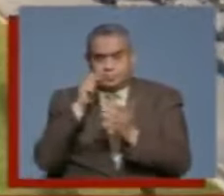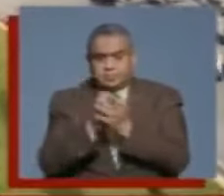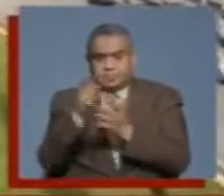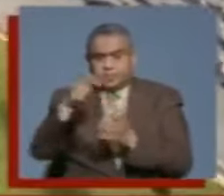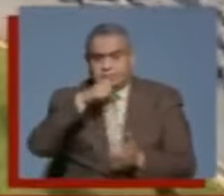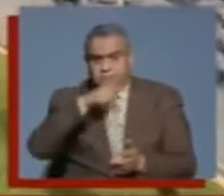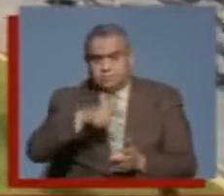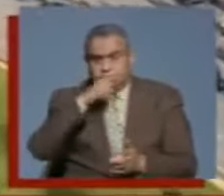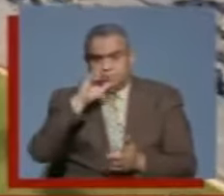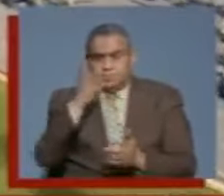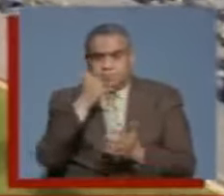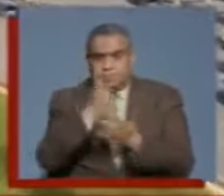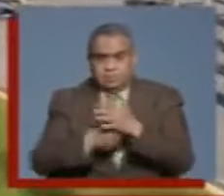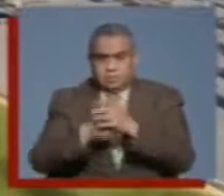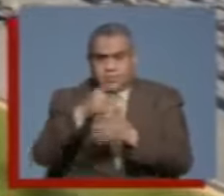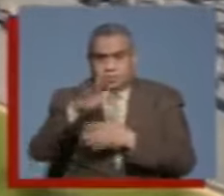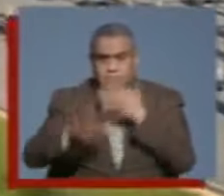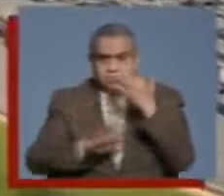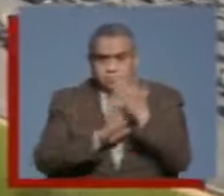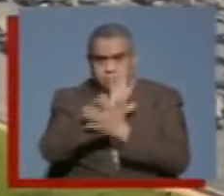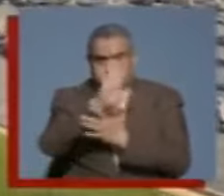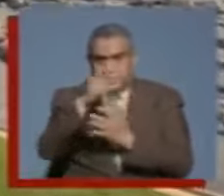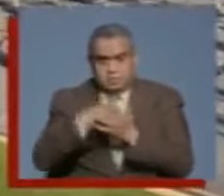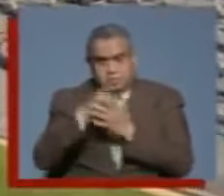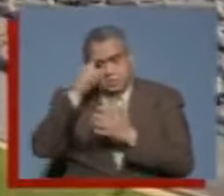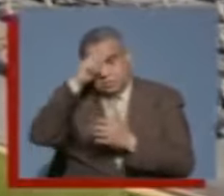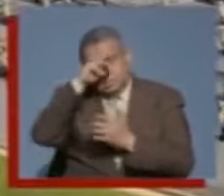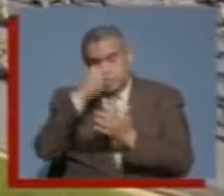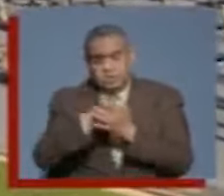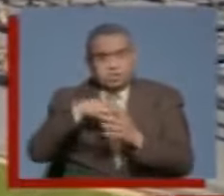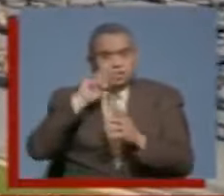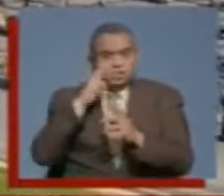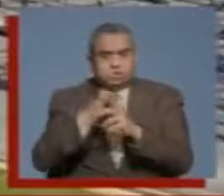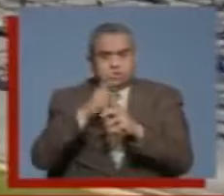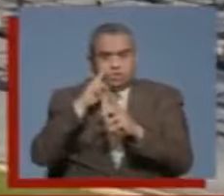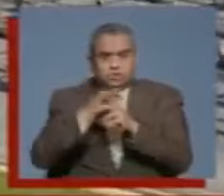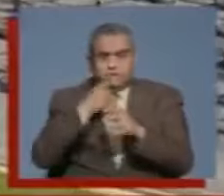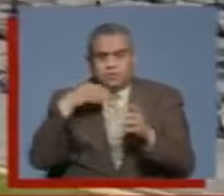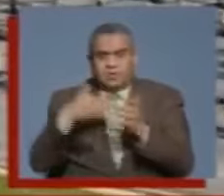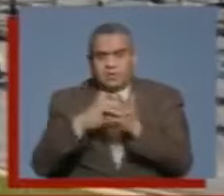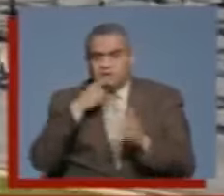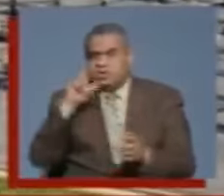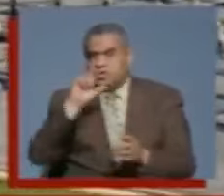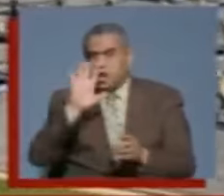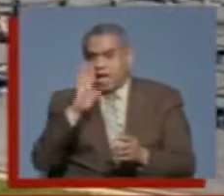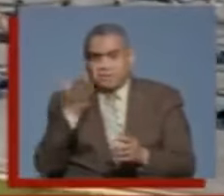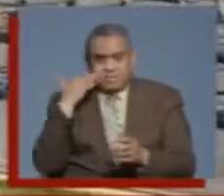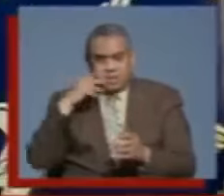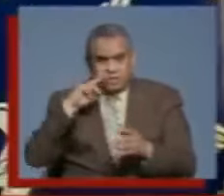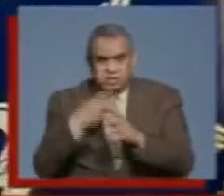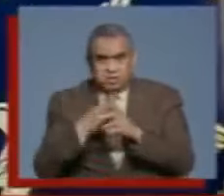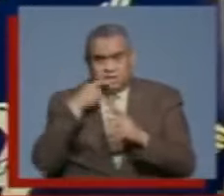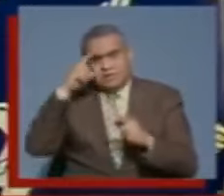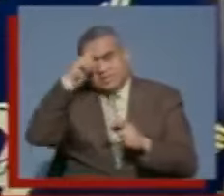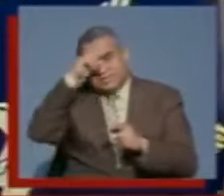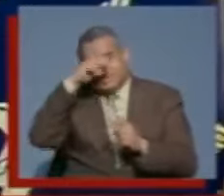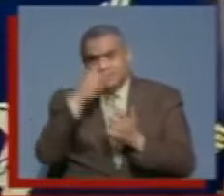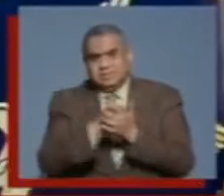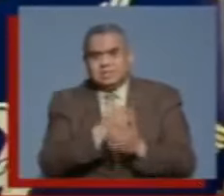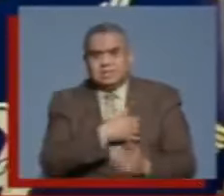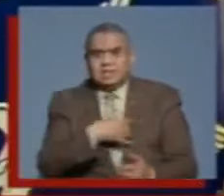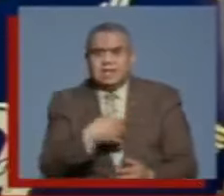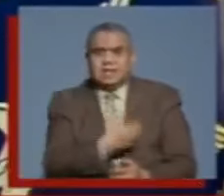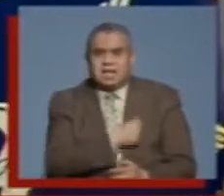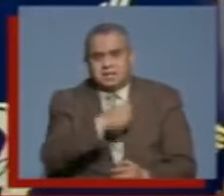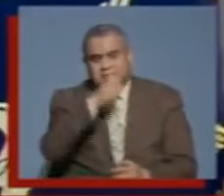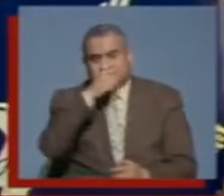ان رغم ان في أزمة وفي مأساة كبيرة جدا احنا شفناها خلال الخمس شهور اللي فاتوا، الا ان يبقى عزائنا للي حصل ان